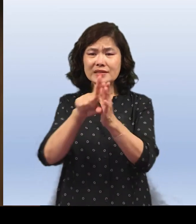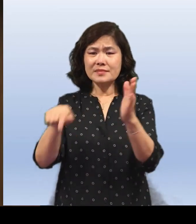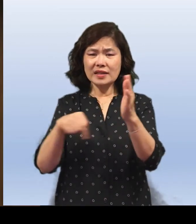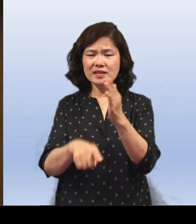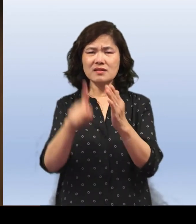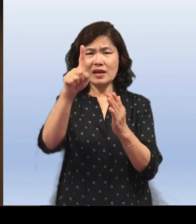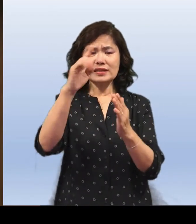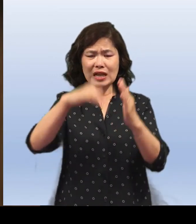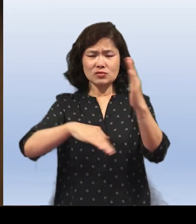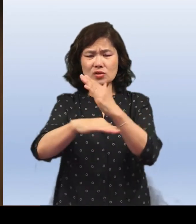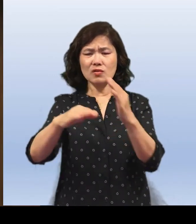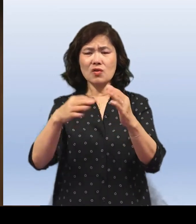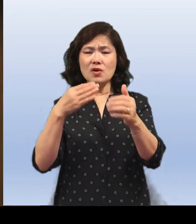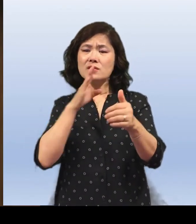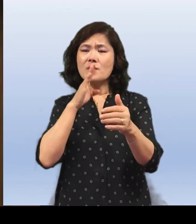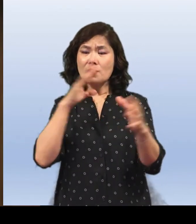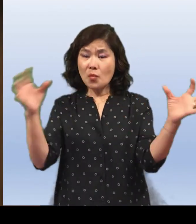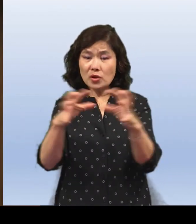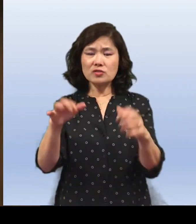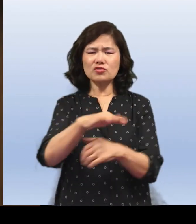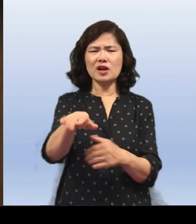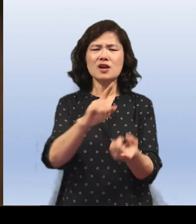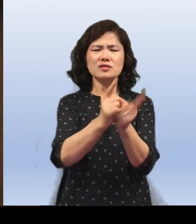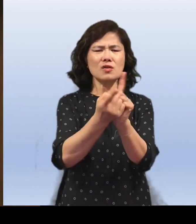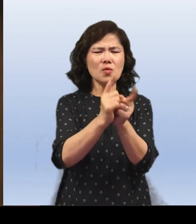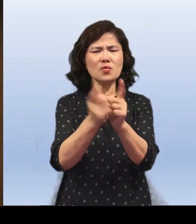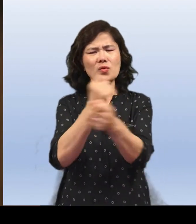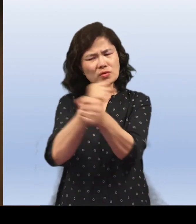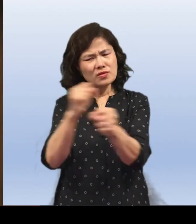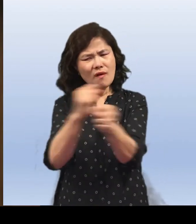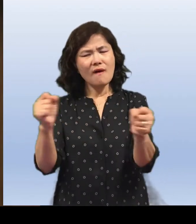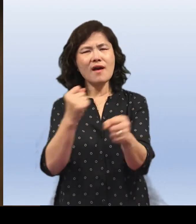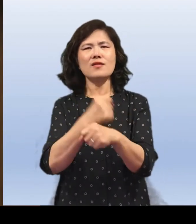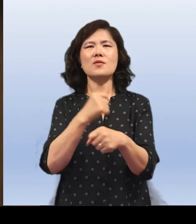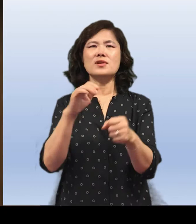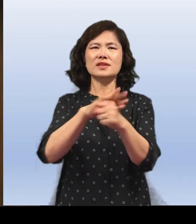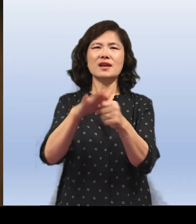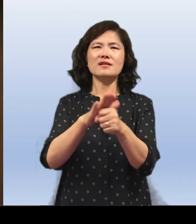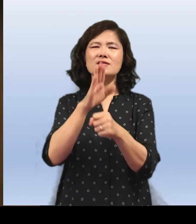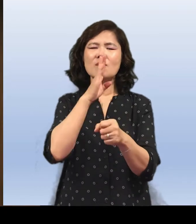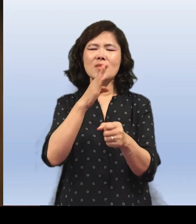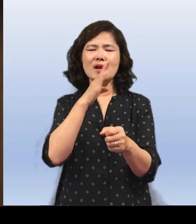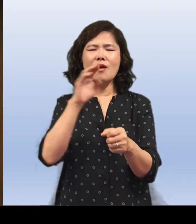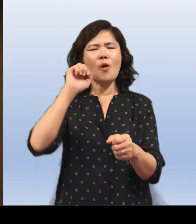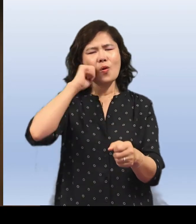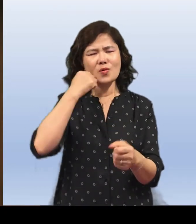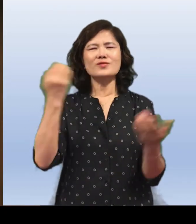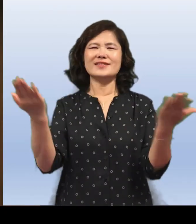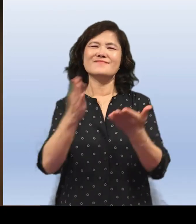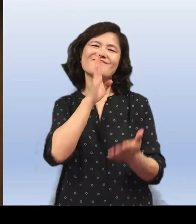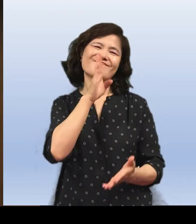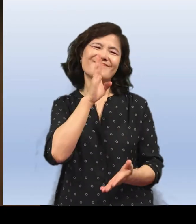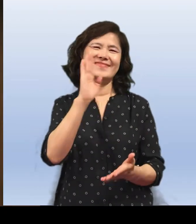안에서 한 가족이라고 부름받은 우리가 서로를 용납하고 사랑하는 것은 결코 쉬운 일이 아닐 것입니다.